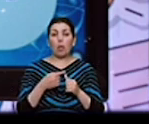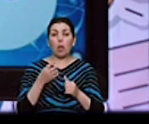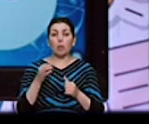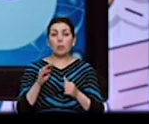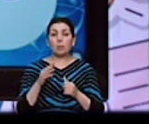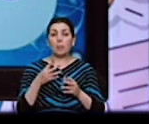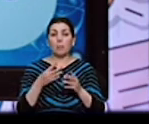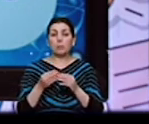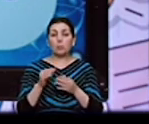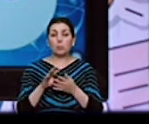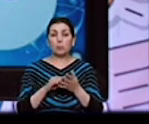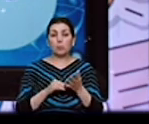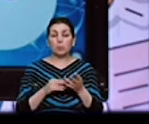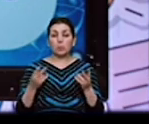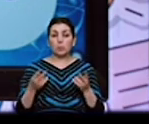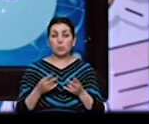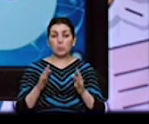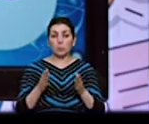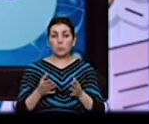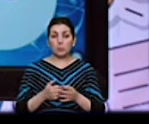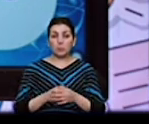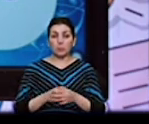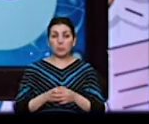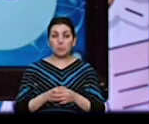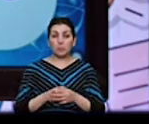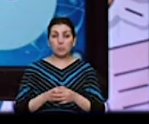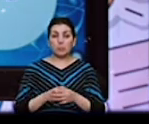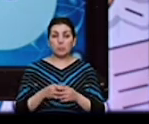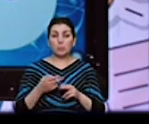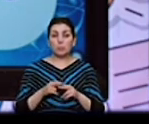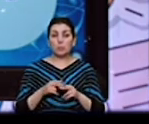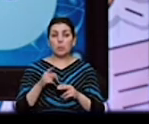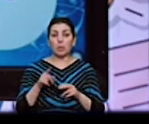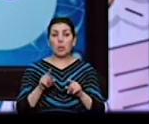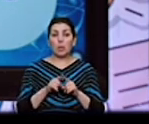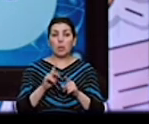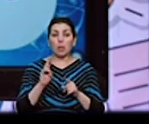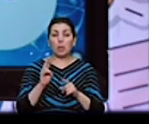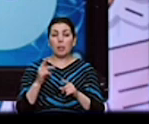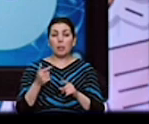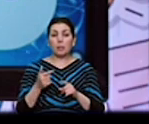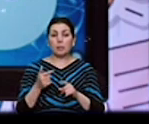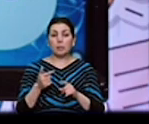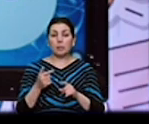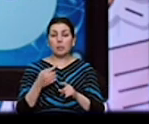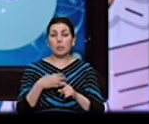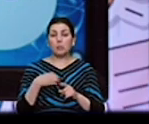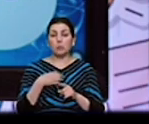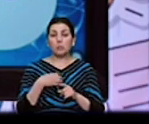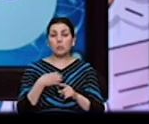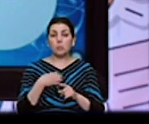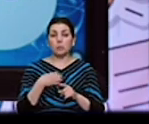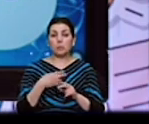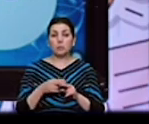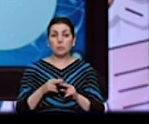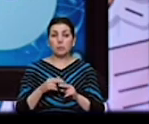bilan birgalikda ko'chirishingiz kerak bo'ladi. Siz aynan mana shu kilogrammlar